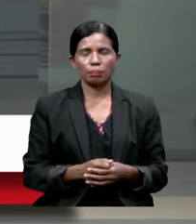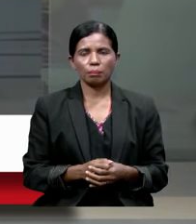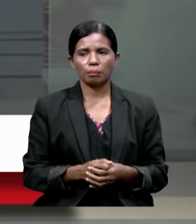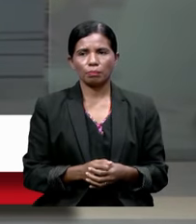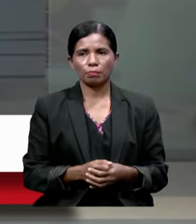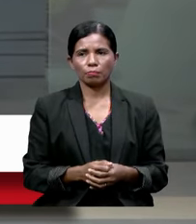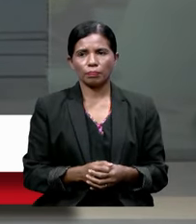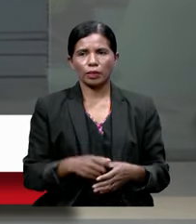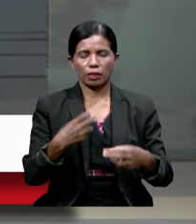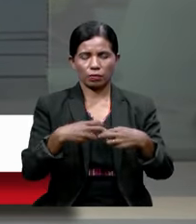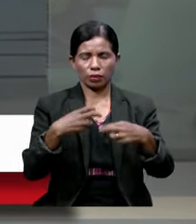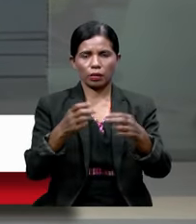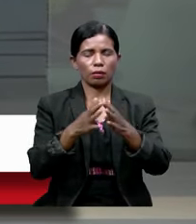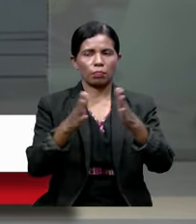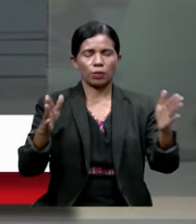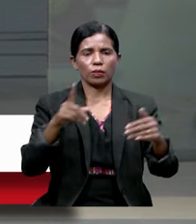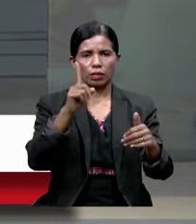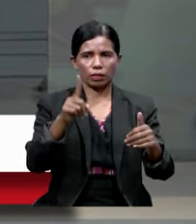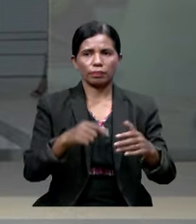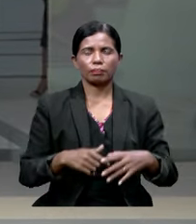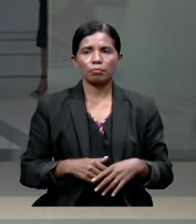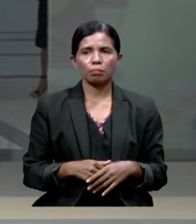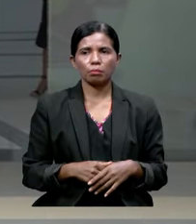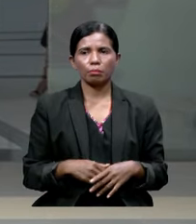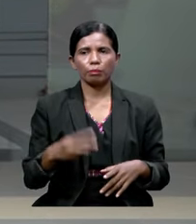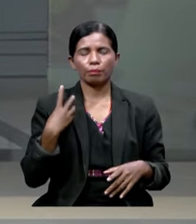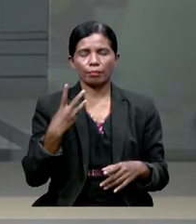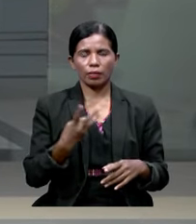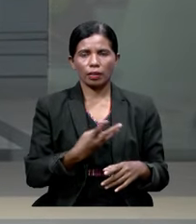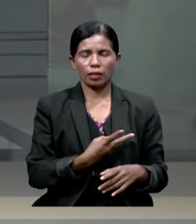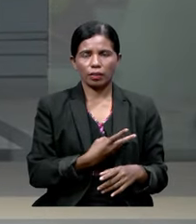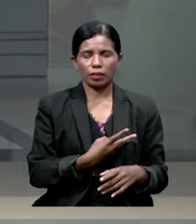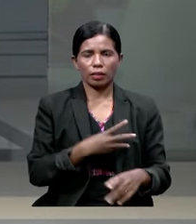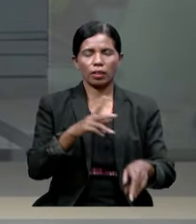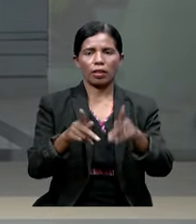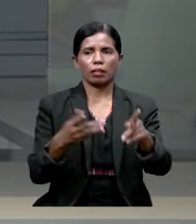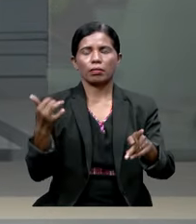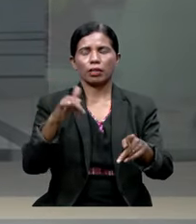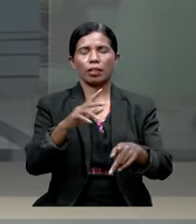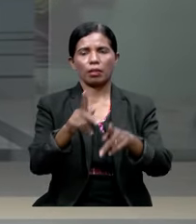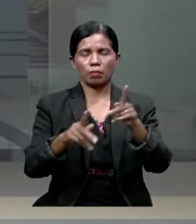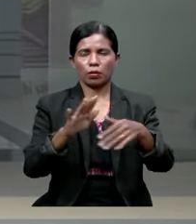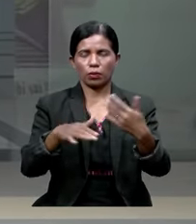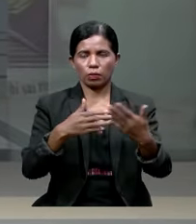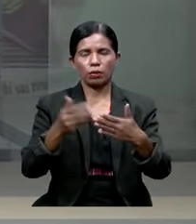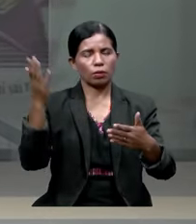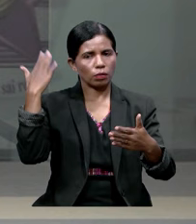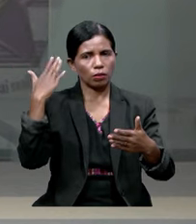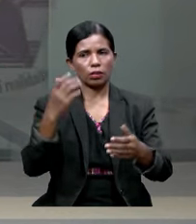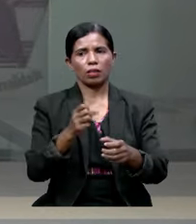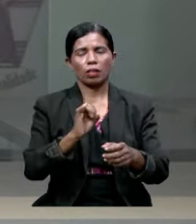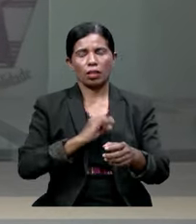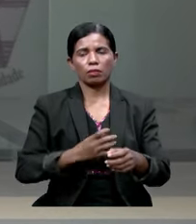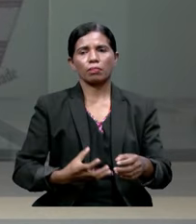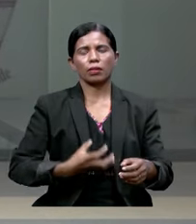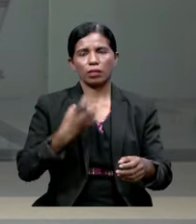Ne faidan suide, faidan su si Itania konsultan sira, itania engineer sira uluk balu, hau sempre hiru